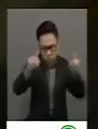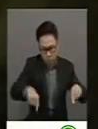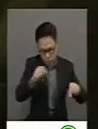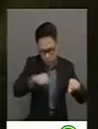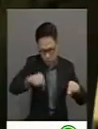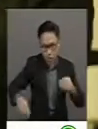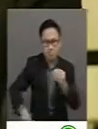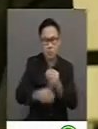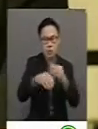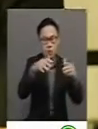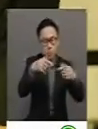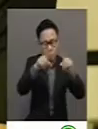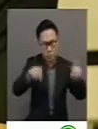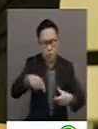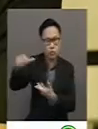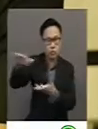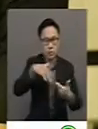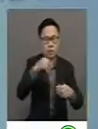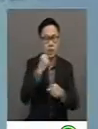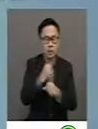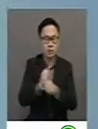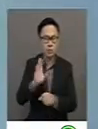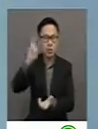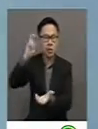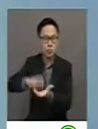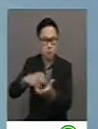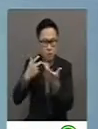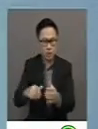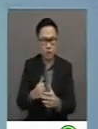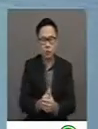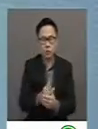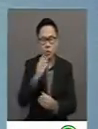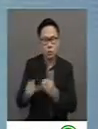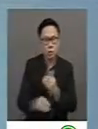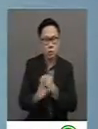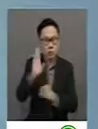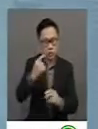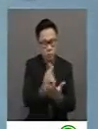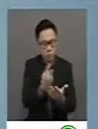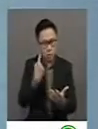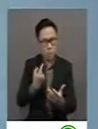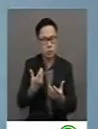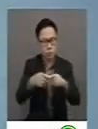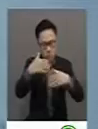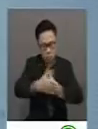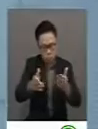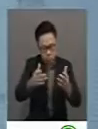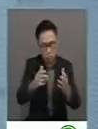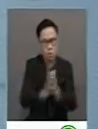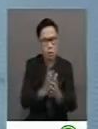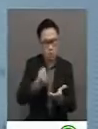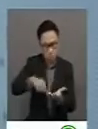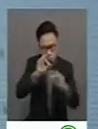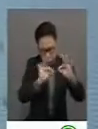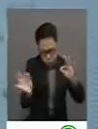ไปในใบขนสินค้าที่บริษัทรับรองความถูกต้องโดยที่บริษัทและตัวแทนออกของมิได้รู้เห็น